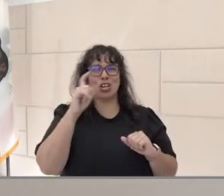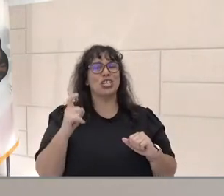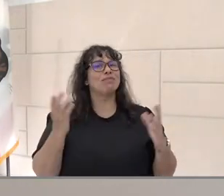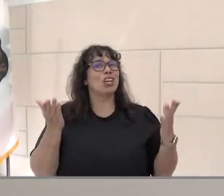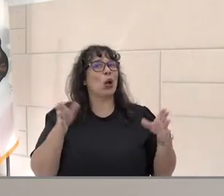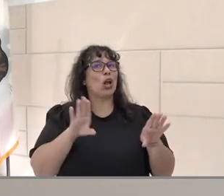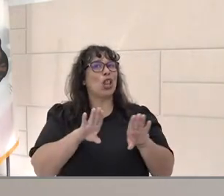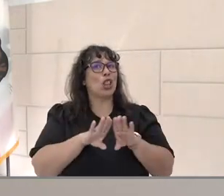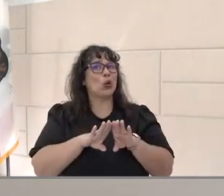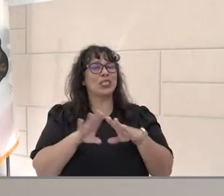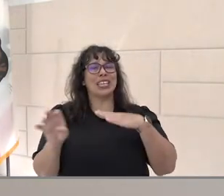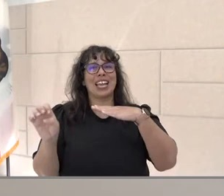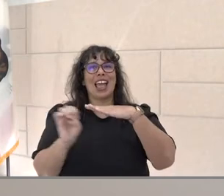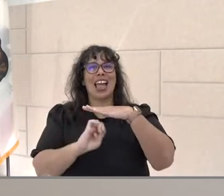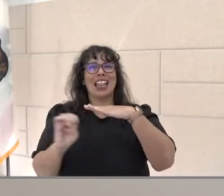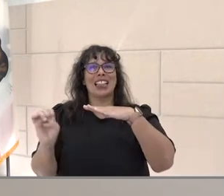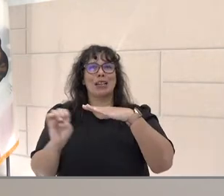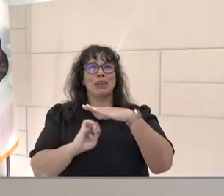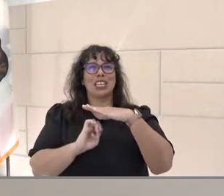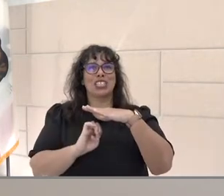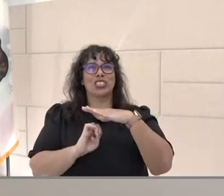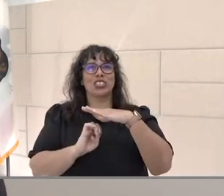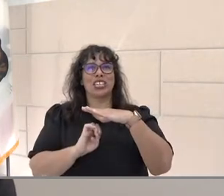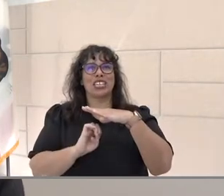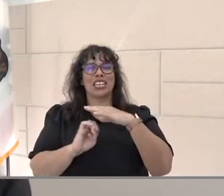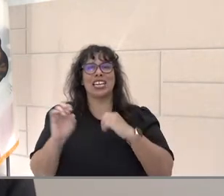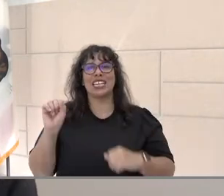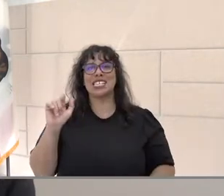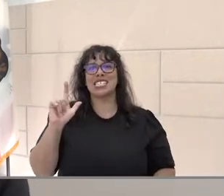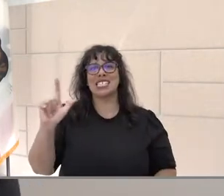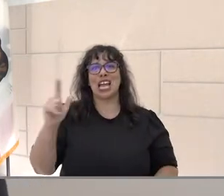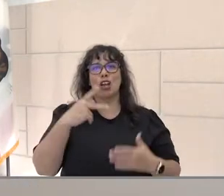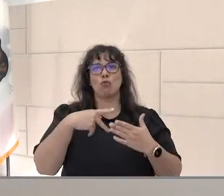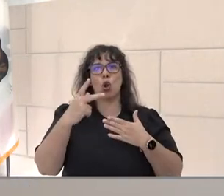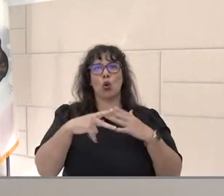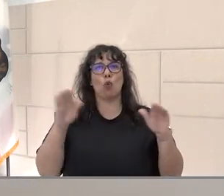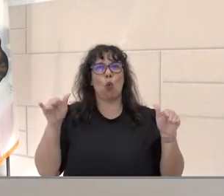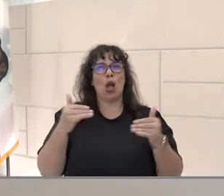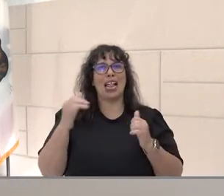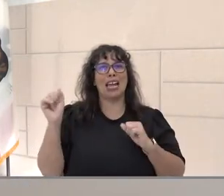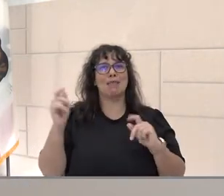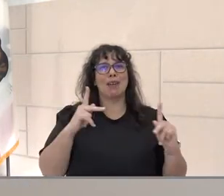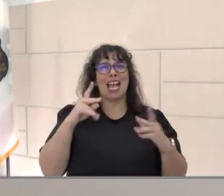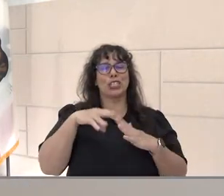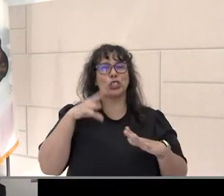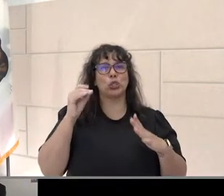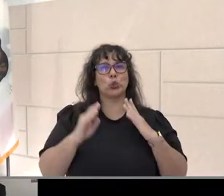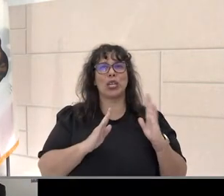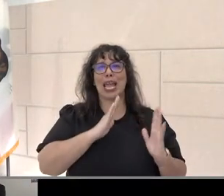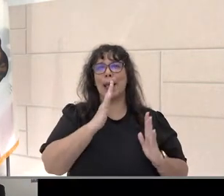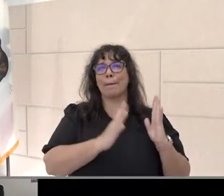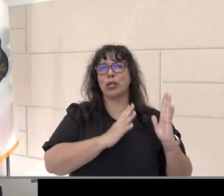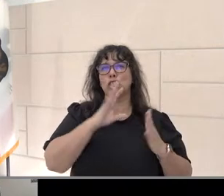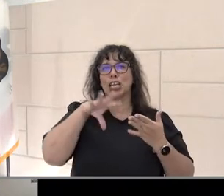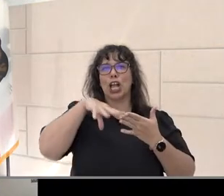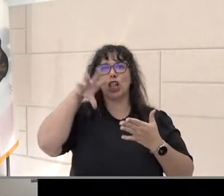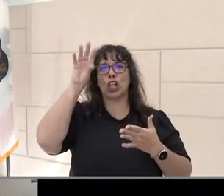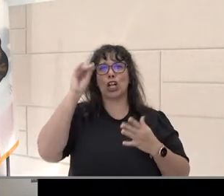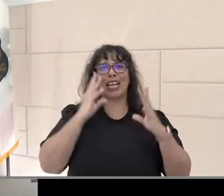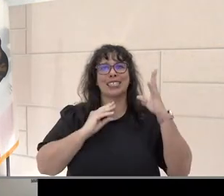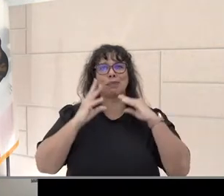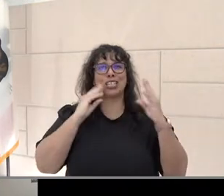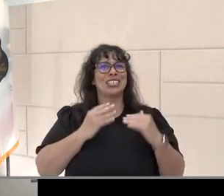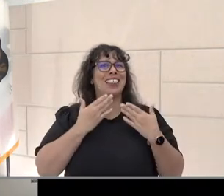បានផ្ដល់ឲ្យសិស្សនៅរដូវសាមើនេះក្នុងទីបញ្ចប់នេះកម្មវិធីសៀលសូមស្វាគមន៍សិស្សឲ្យមករៀនដោ